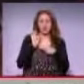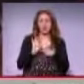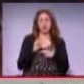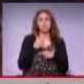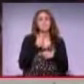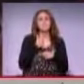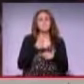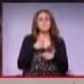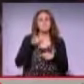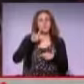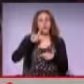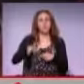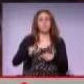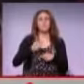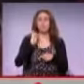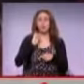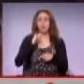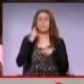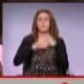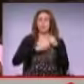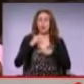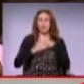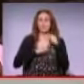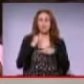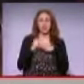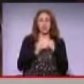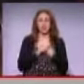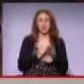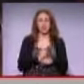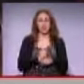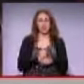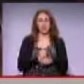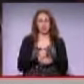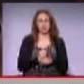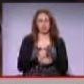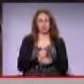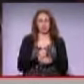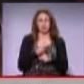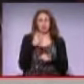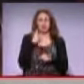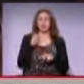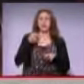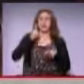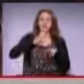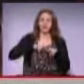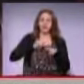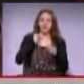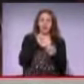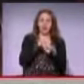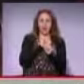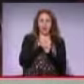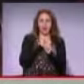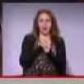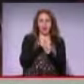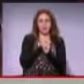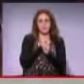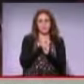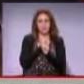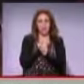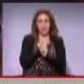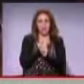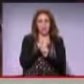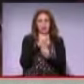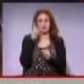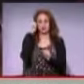لازم تكمل فيها يعني. بعد كده كبرت شويه بقى تاني، قابلت يعني لو